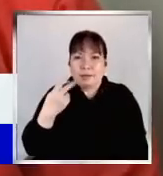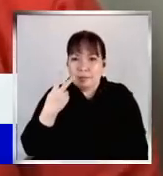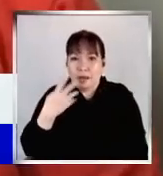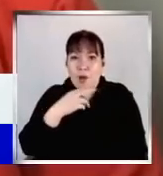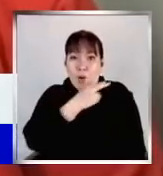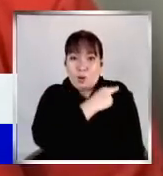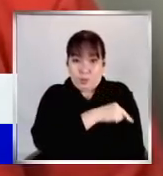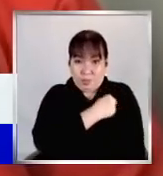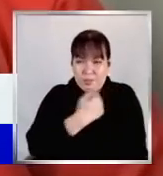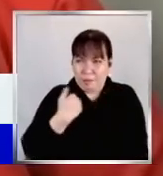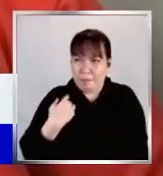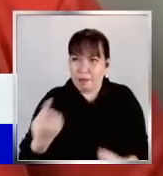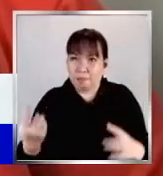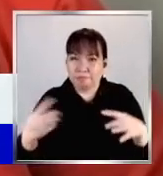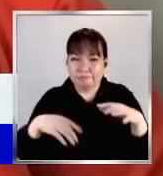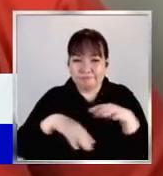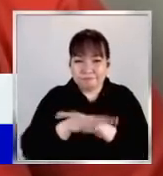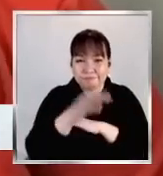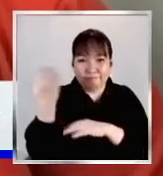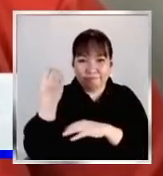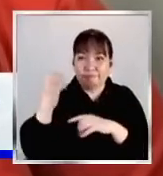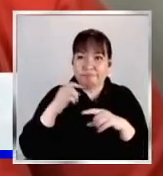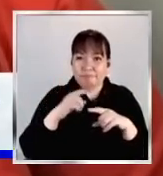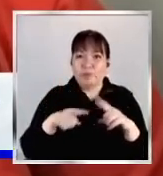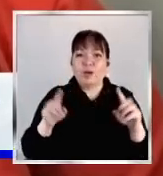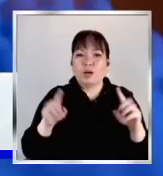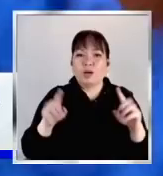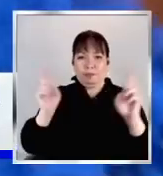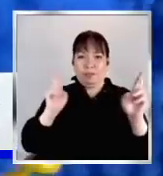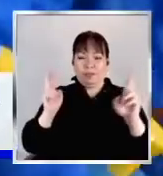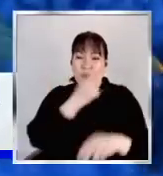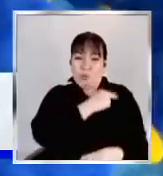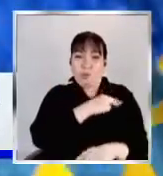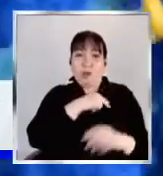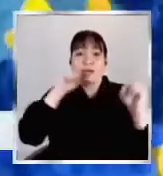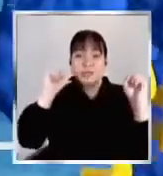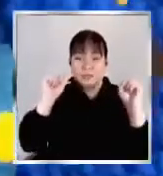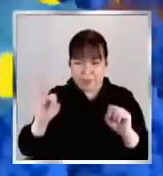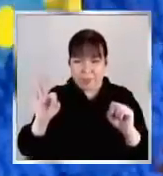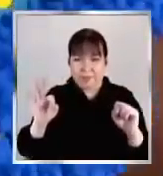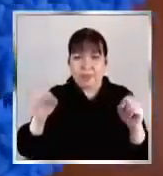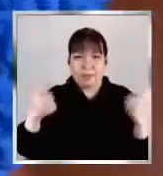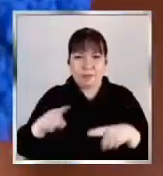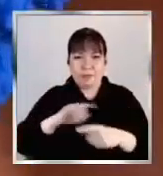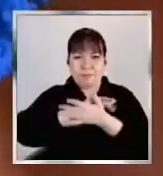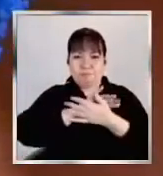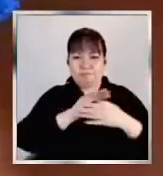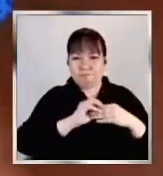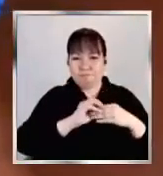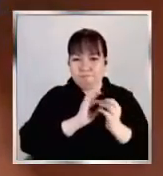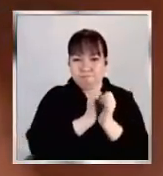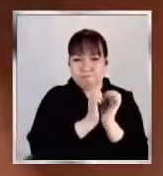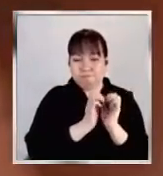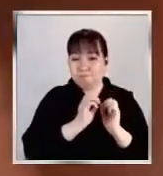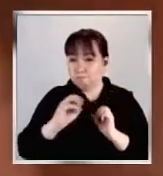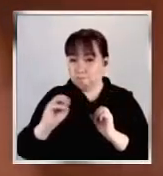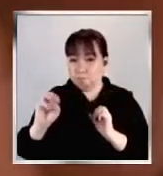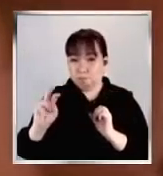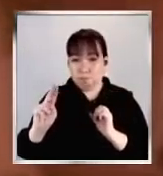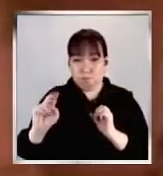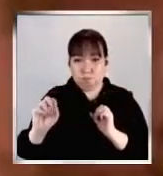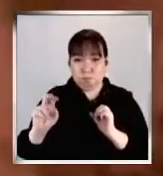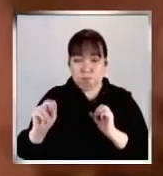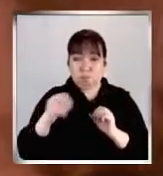na raw ang mga ospital sa gitna ng banta ng Omicron. DOH na rin naman ang nagsabing inevitable o di